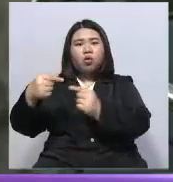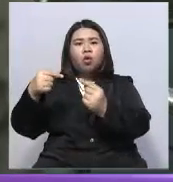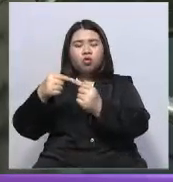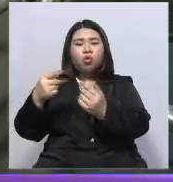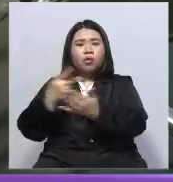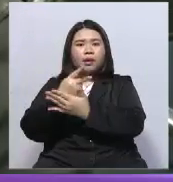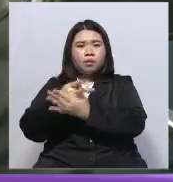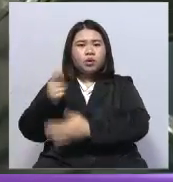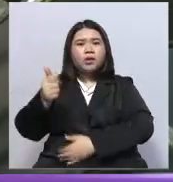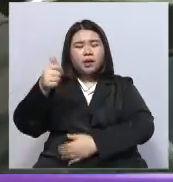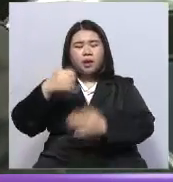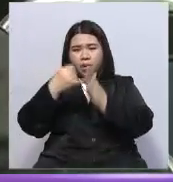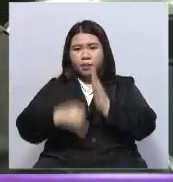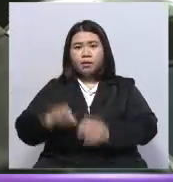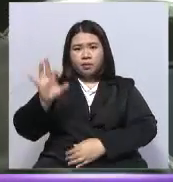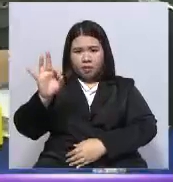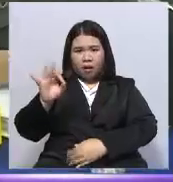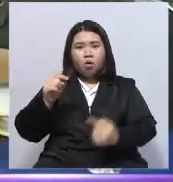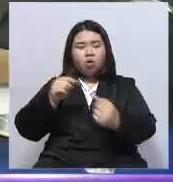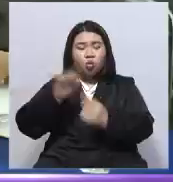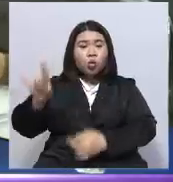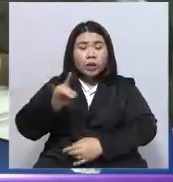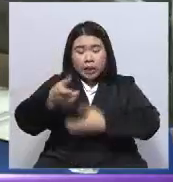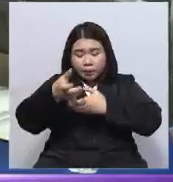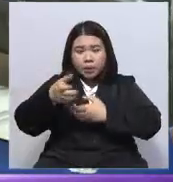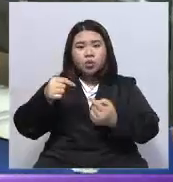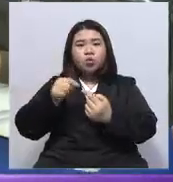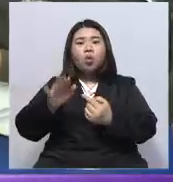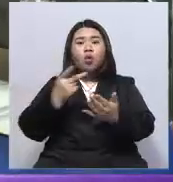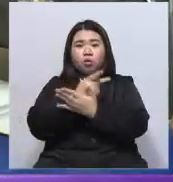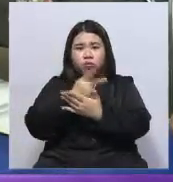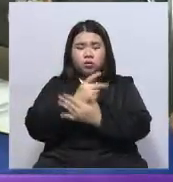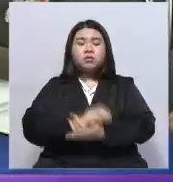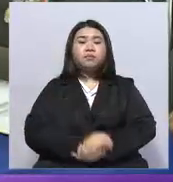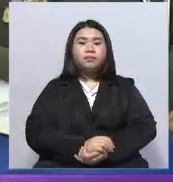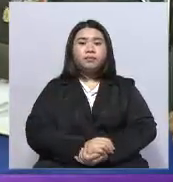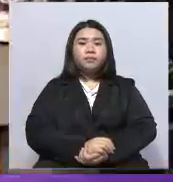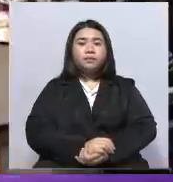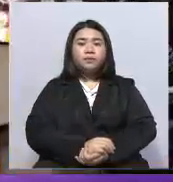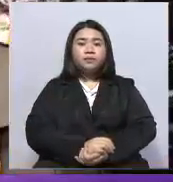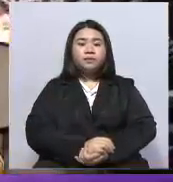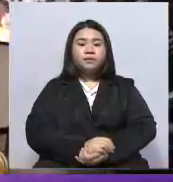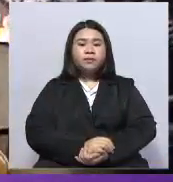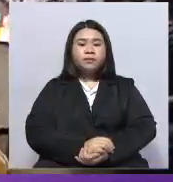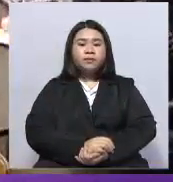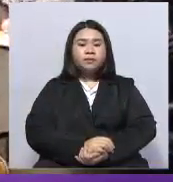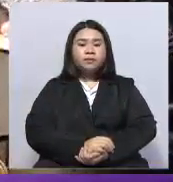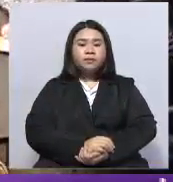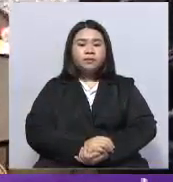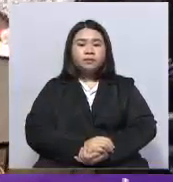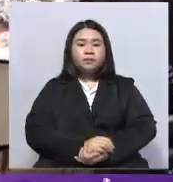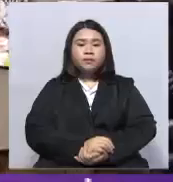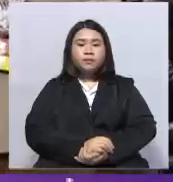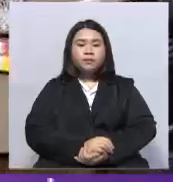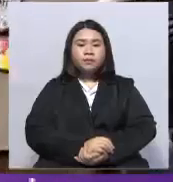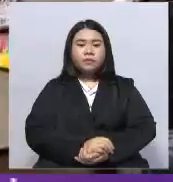ผาภูมิได้ทั้ง9ข้อหาที่เกี่ยวข้องกับการล่าสัตว์ป่าทุ่งใหญ่ในเรศวร ก็คงจะปรึกษาหรือในอัยการนิ